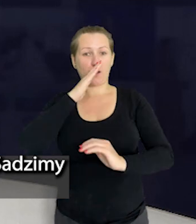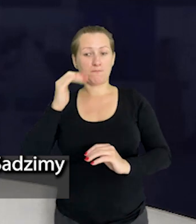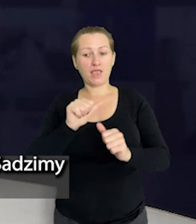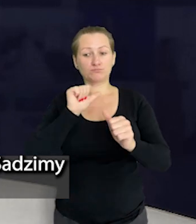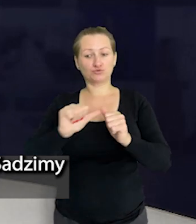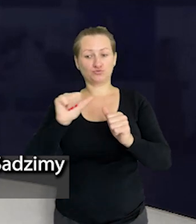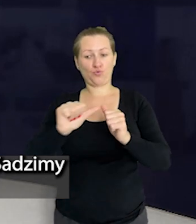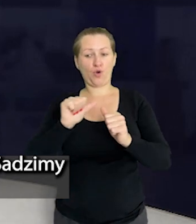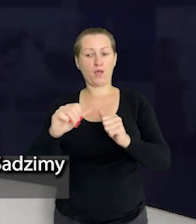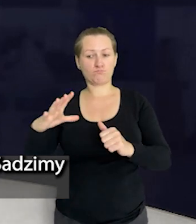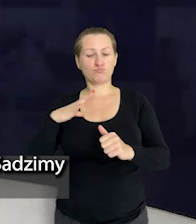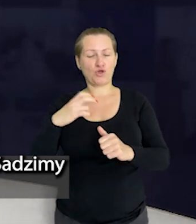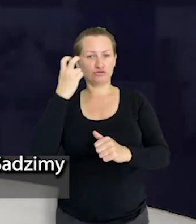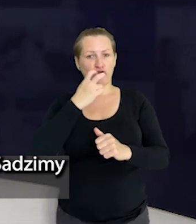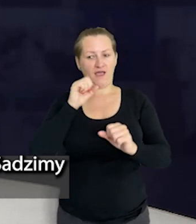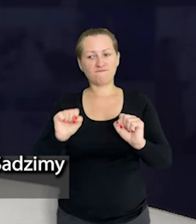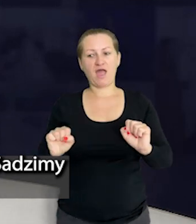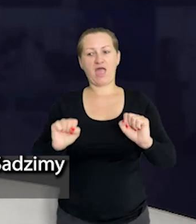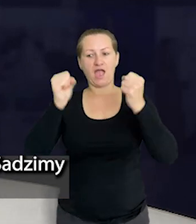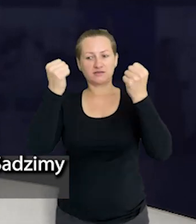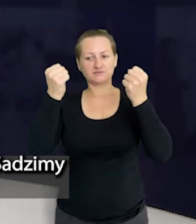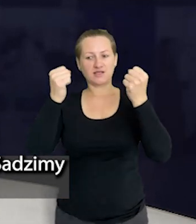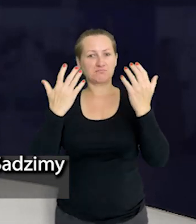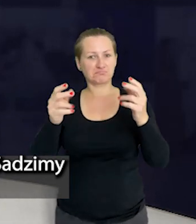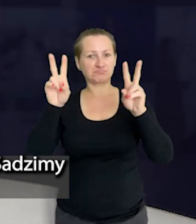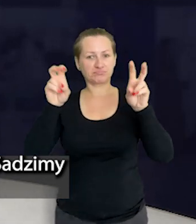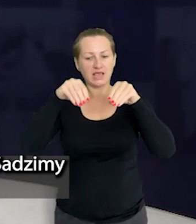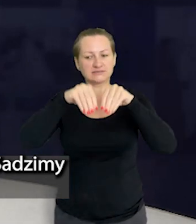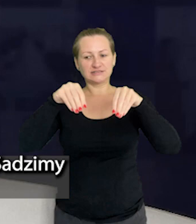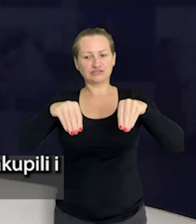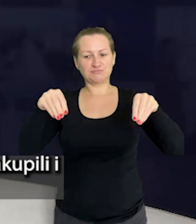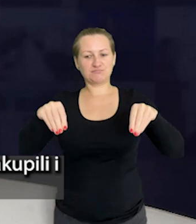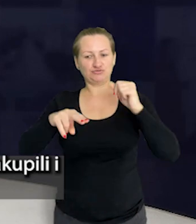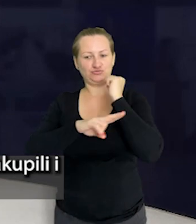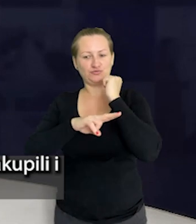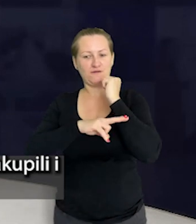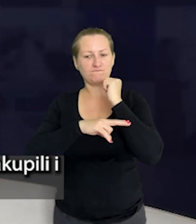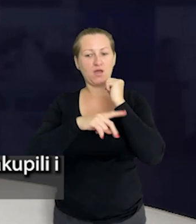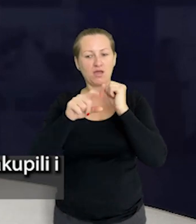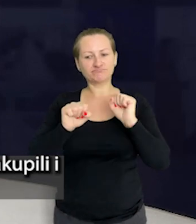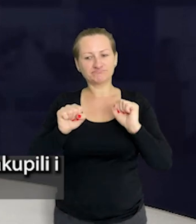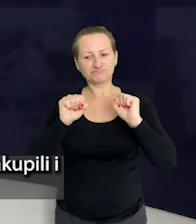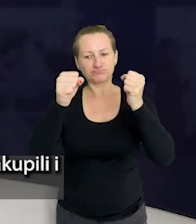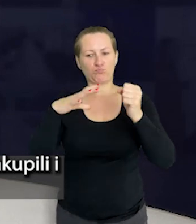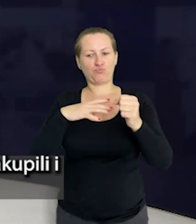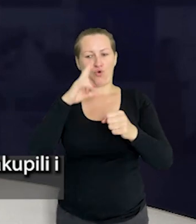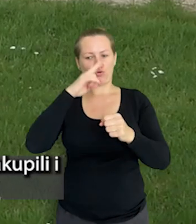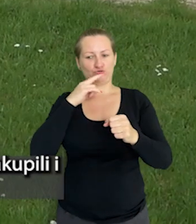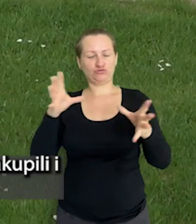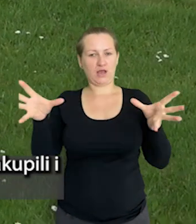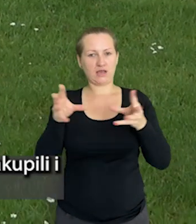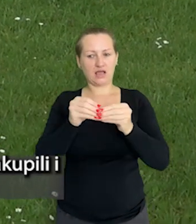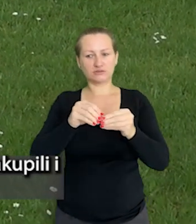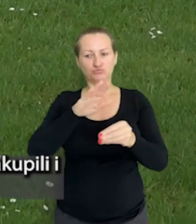18 maja w przedszkolu MPP 6 Modraczek odbyła się ciekawa akcja pod nazwą Sadzimy tuje. Zaangażowani w akcję byli rodzice przedszkolaków,